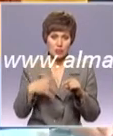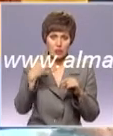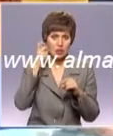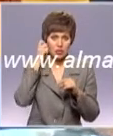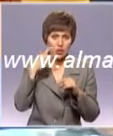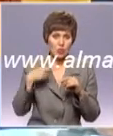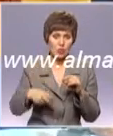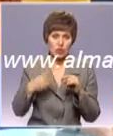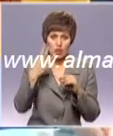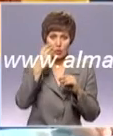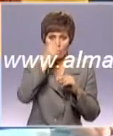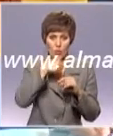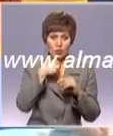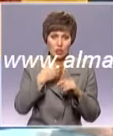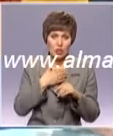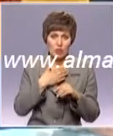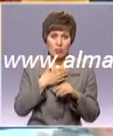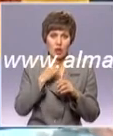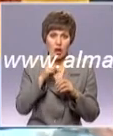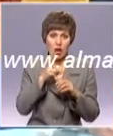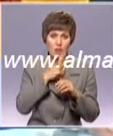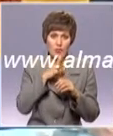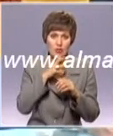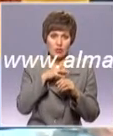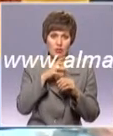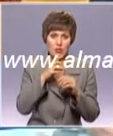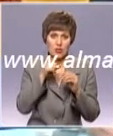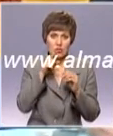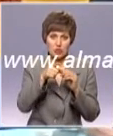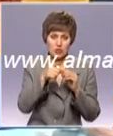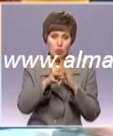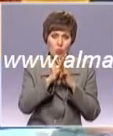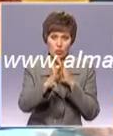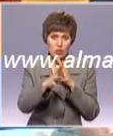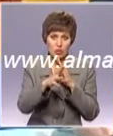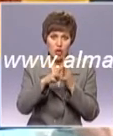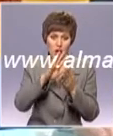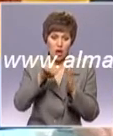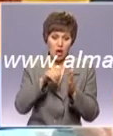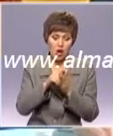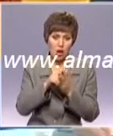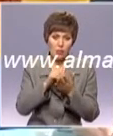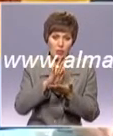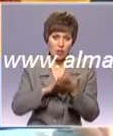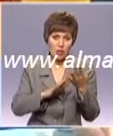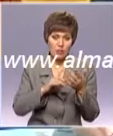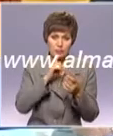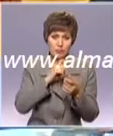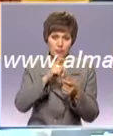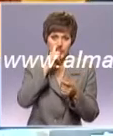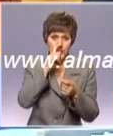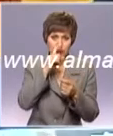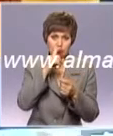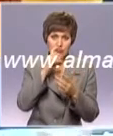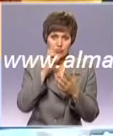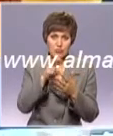года. И мы как были уже тысячные, до сих пор тысячные стоим. Это так получается, сколько